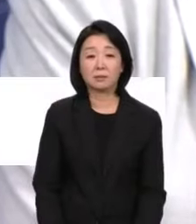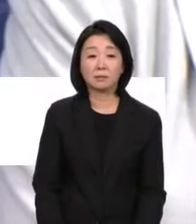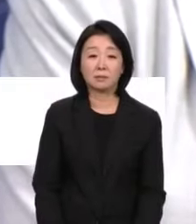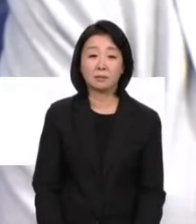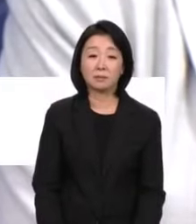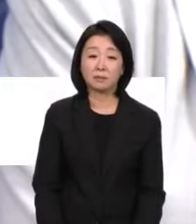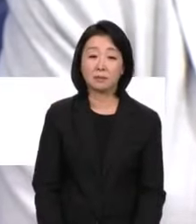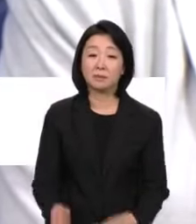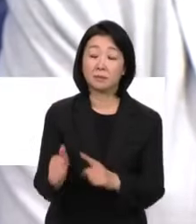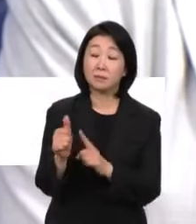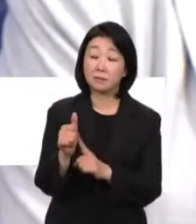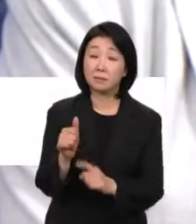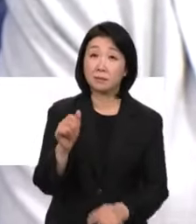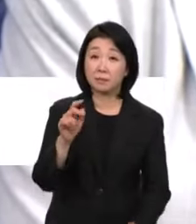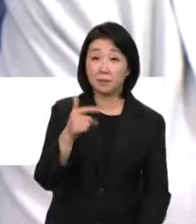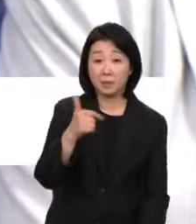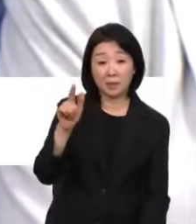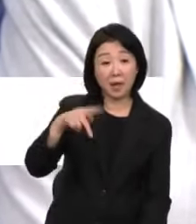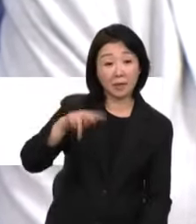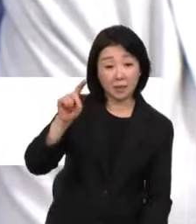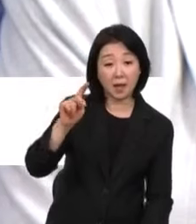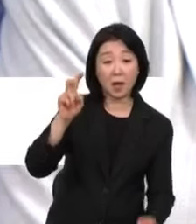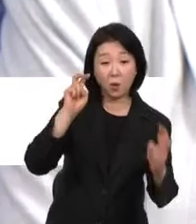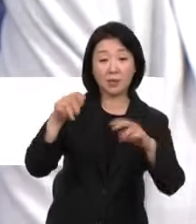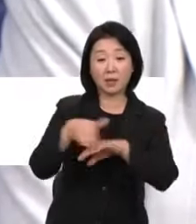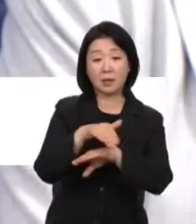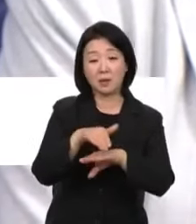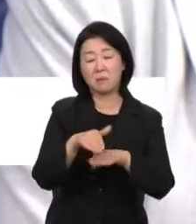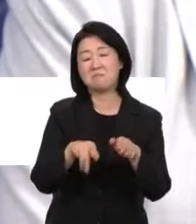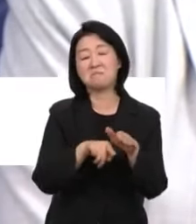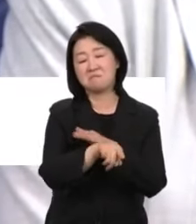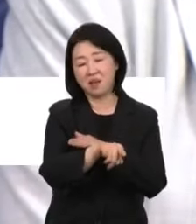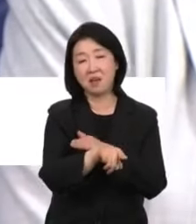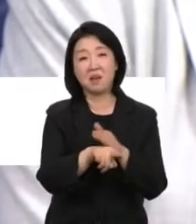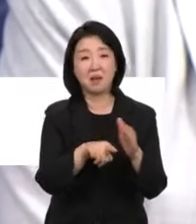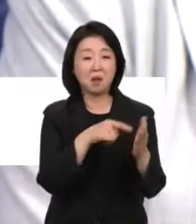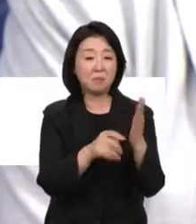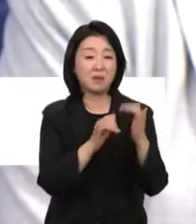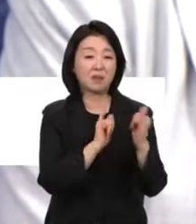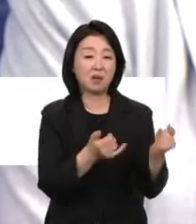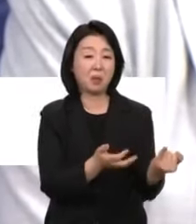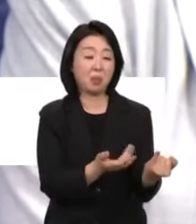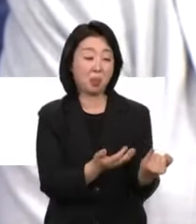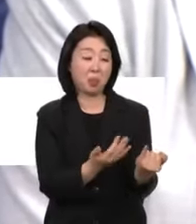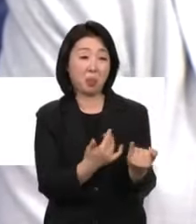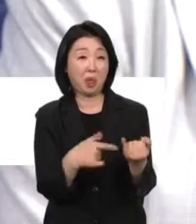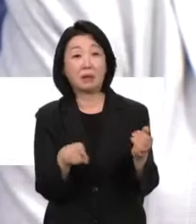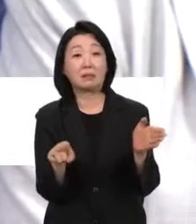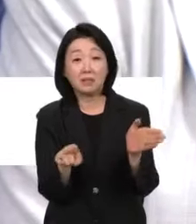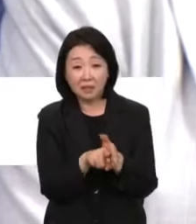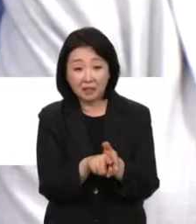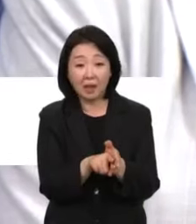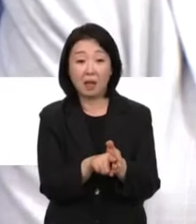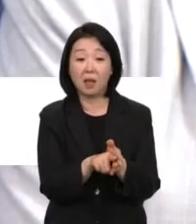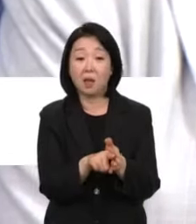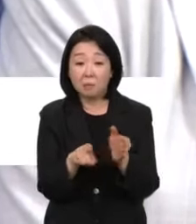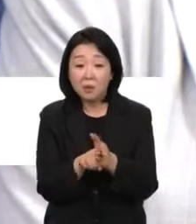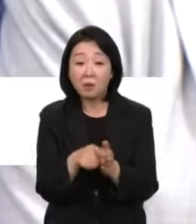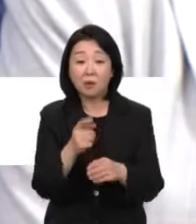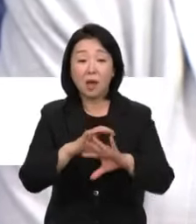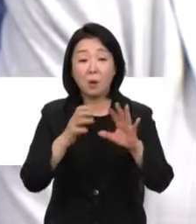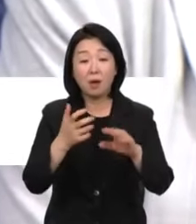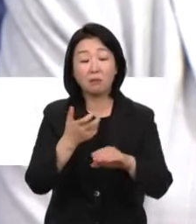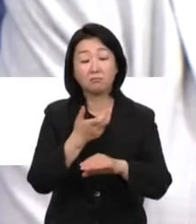with his NASA credentials, frequently mentioned to gain credibility with his victims, and